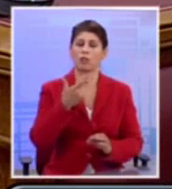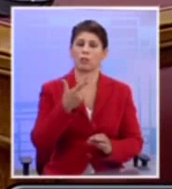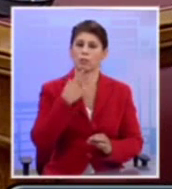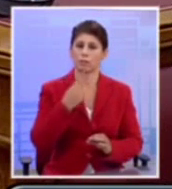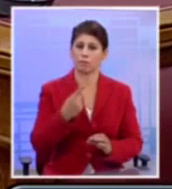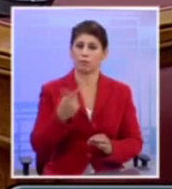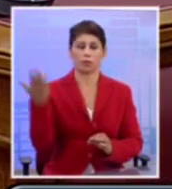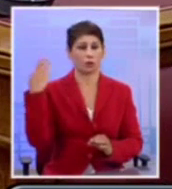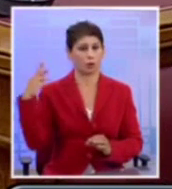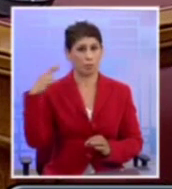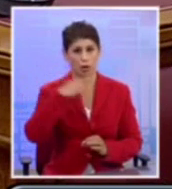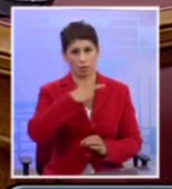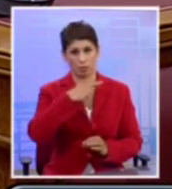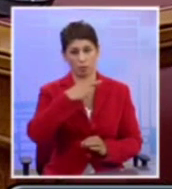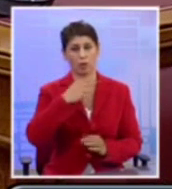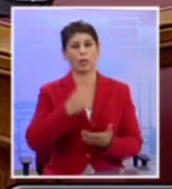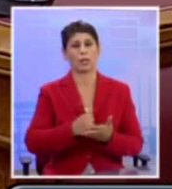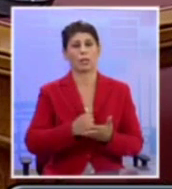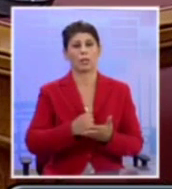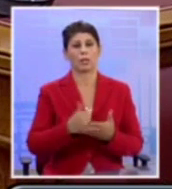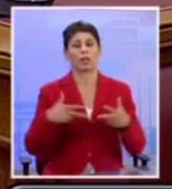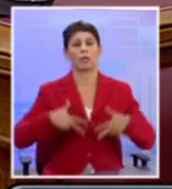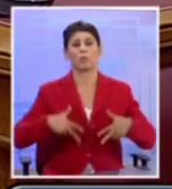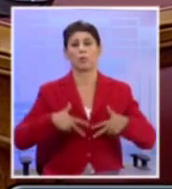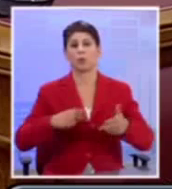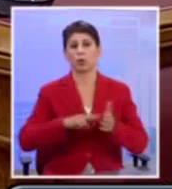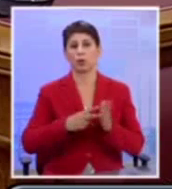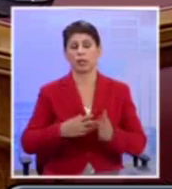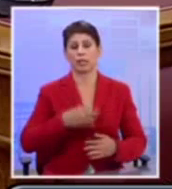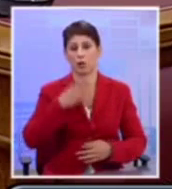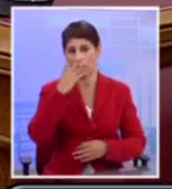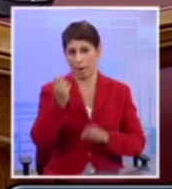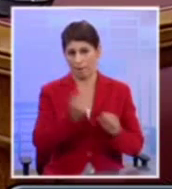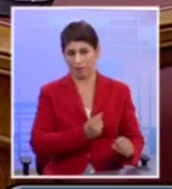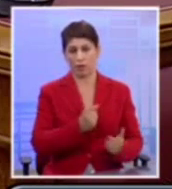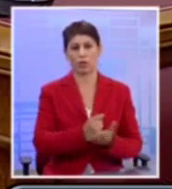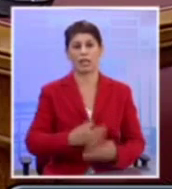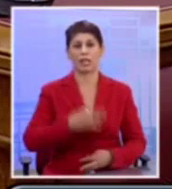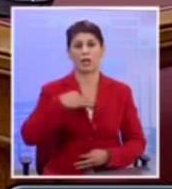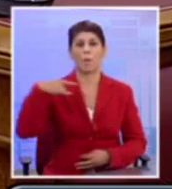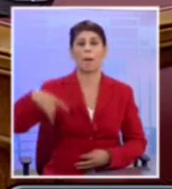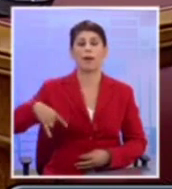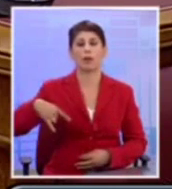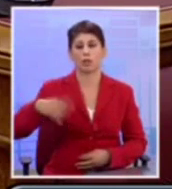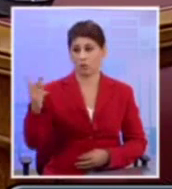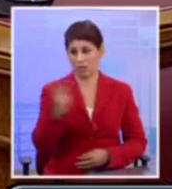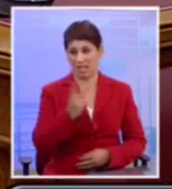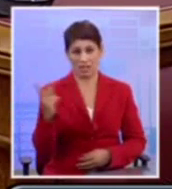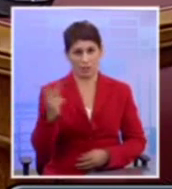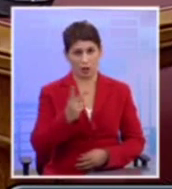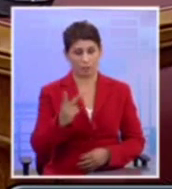τόσο του τότε Πρωθυπουργού, όσο και του Υπουργού Οικονομικών, του κ. Παπανδρέου και του Παπακοσταντίνου αντίστοιχα, ότι